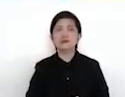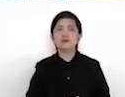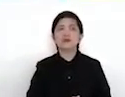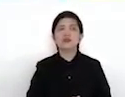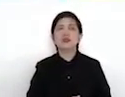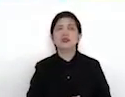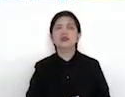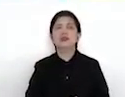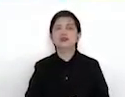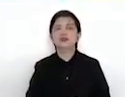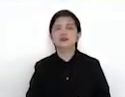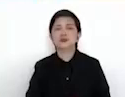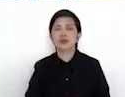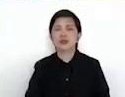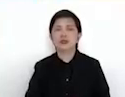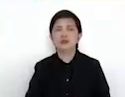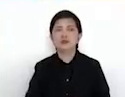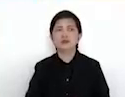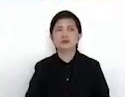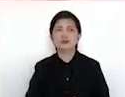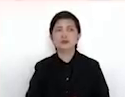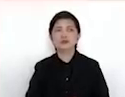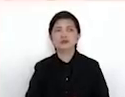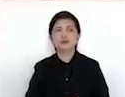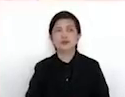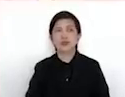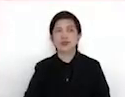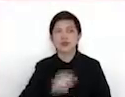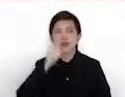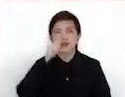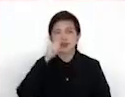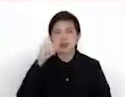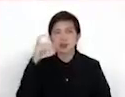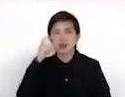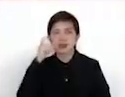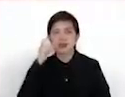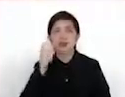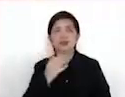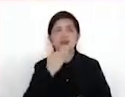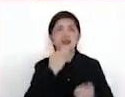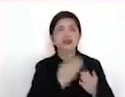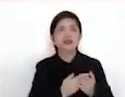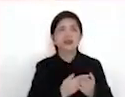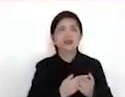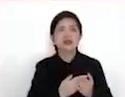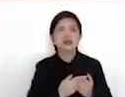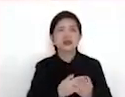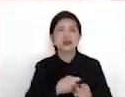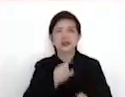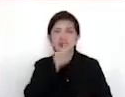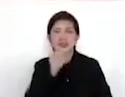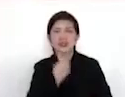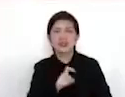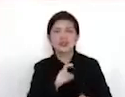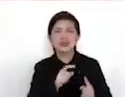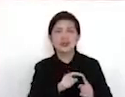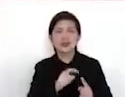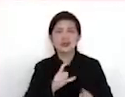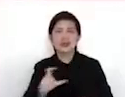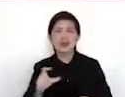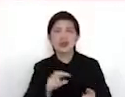di depan dan kami persilakan kepada bapak dhma pongrekun bertanya kepada pasangan calon nomor UT 1 Bapak ritwon Kamil dan Bapak